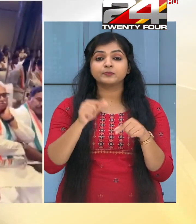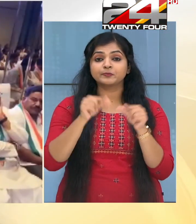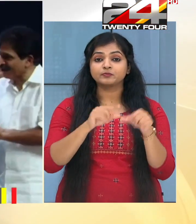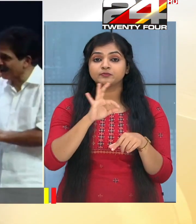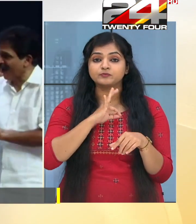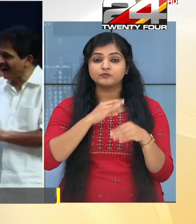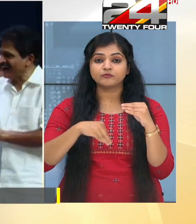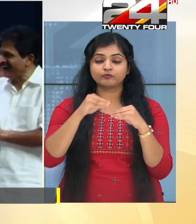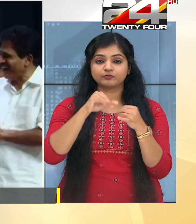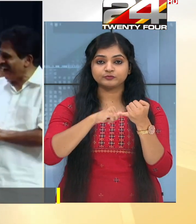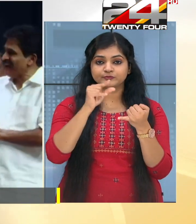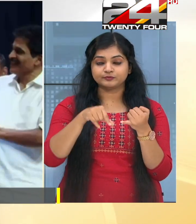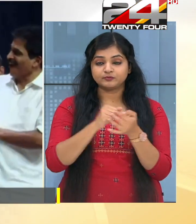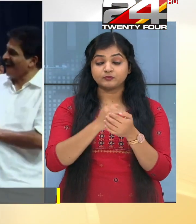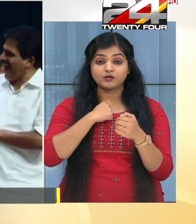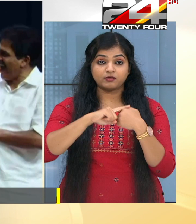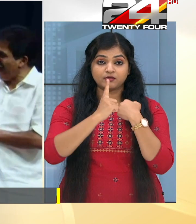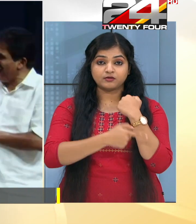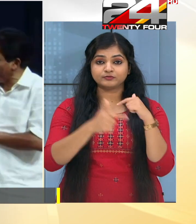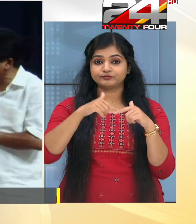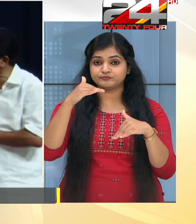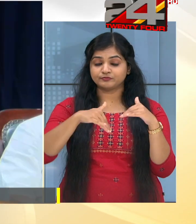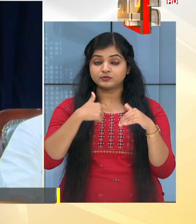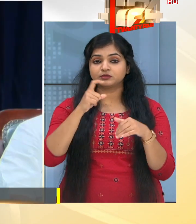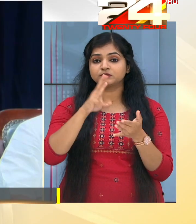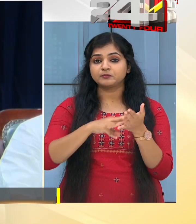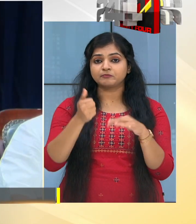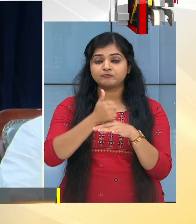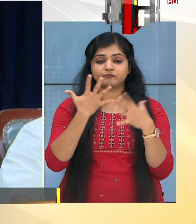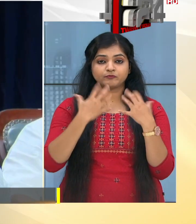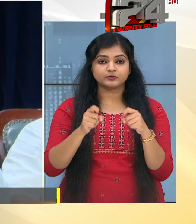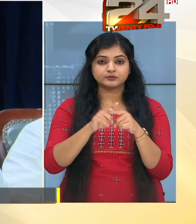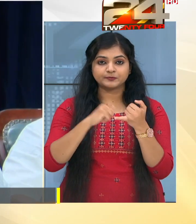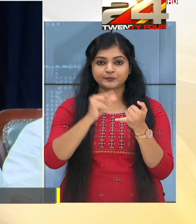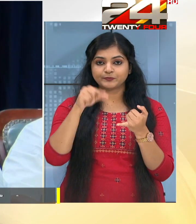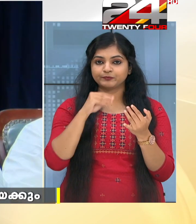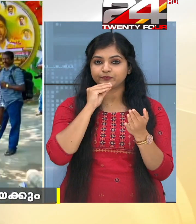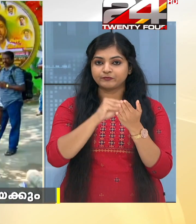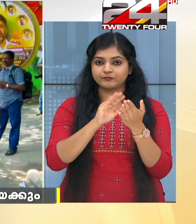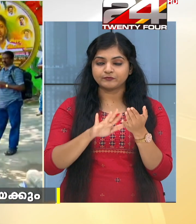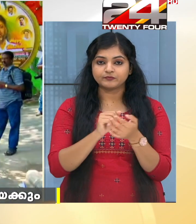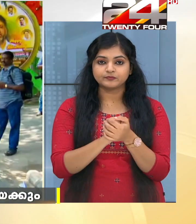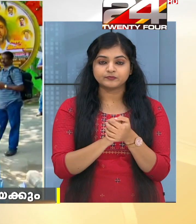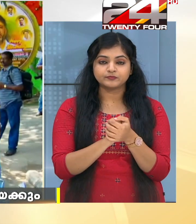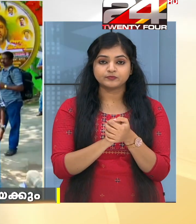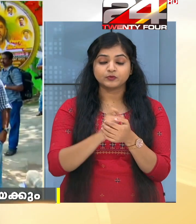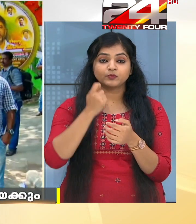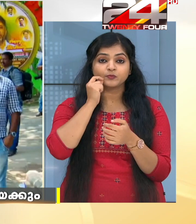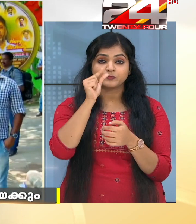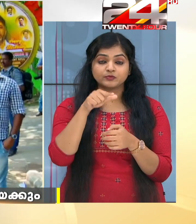അനുകൂലമാണ്. തന്റെ അവസാന തെരഞ്ഞെടുപ്പാണെന്നതിനാൽ മുഖ്യമന്ത്രി സ്ഥാനം വേണമെന്ന ആവശ്യവും സിദ്ധരാമയ്യ മുന്നോട്ട് വെച്ചു. ഒരാൾ